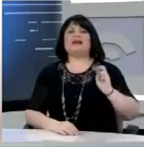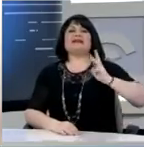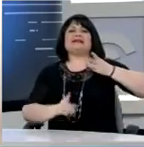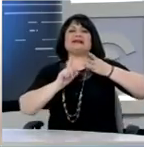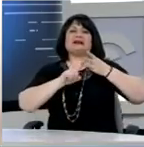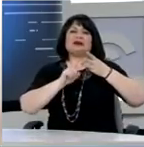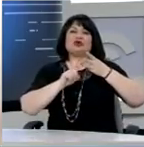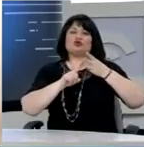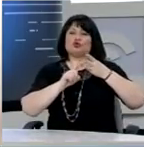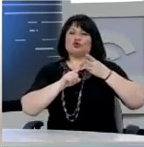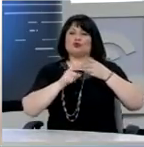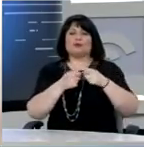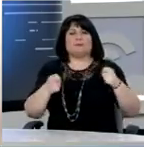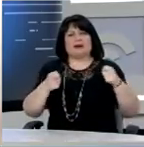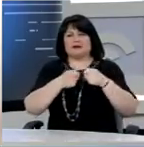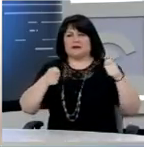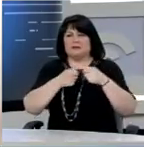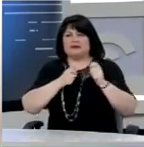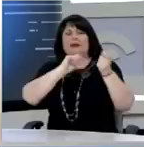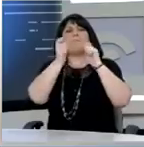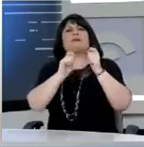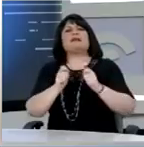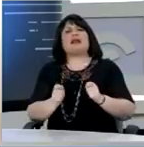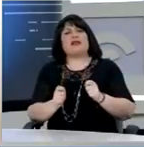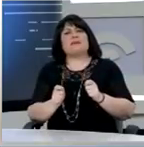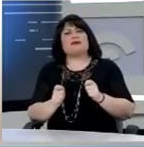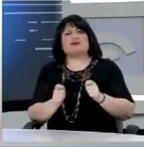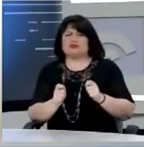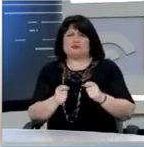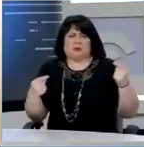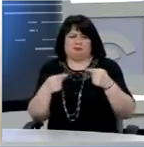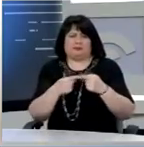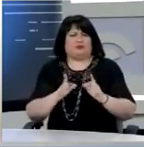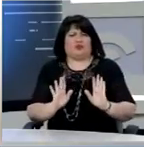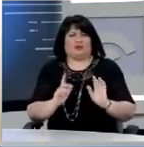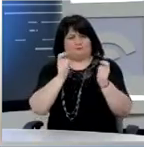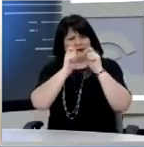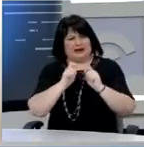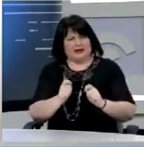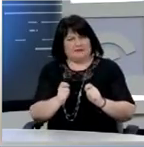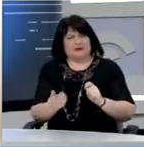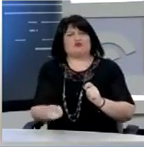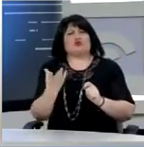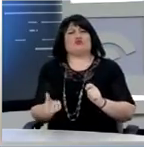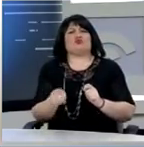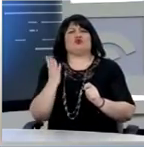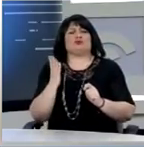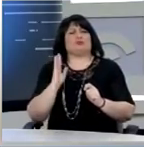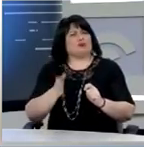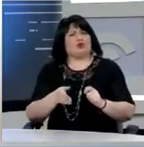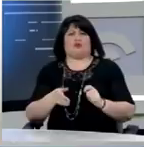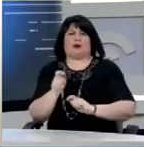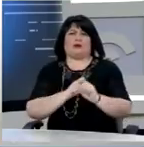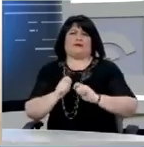δεν αντιστρατεύονται το πρόγραμμα μεταρρυθμίσεων το οποίο λεπούμε, μεταρρυθμίσεις βεβαίως νέας γενιάς ή νέου